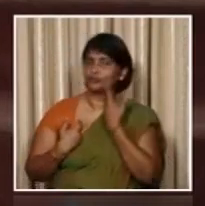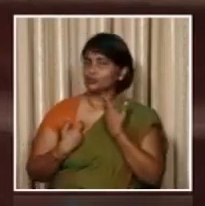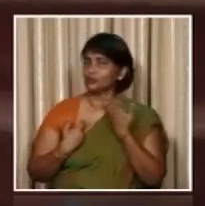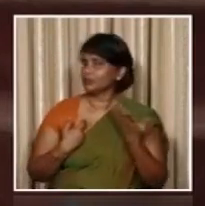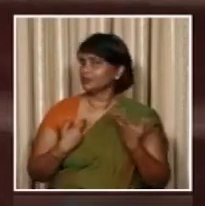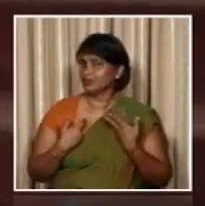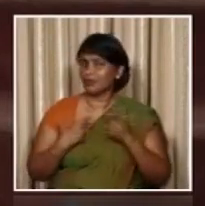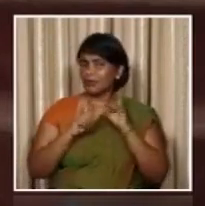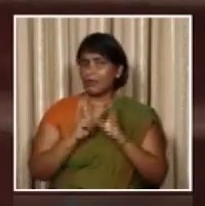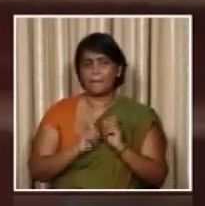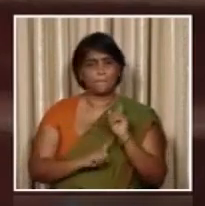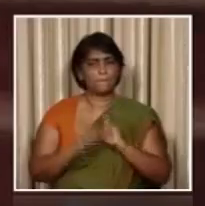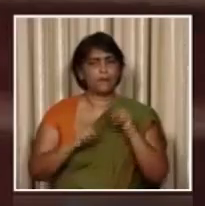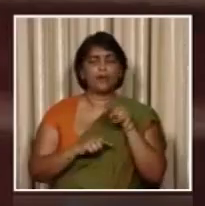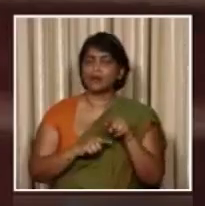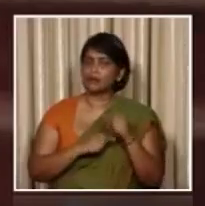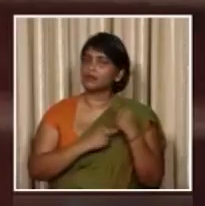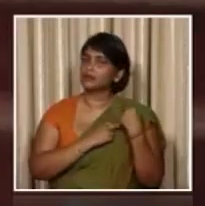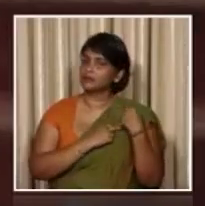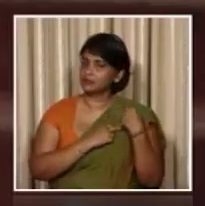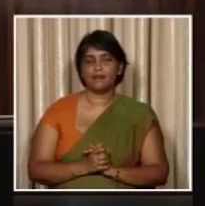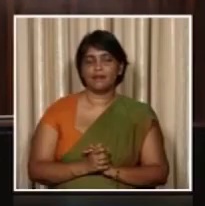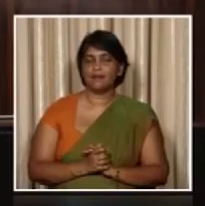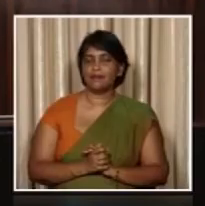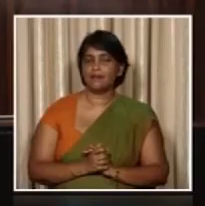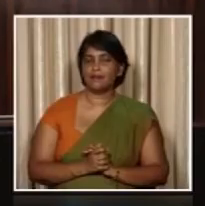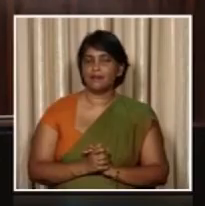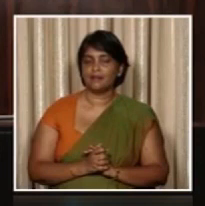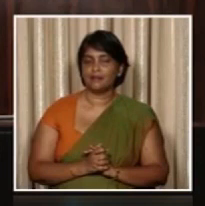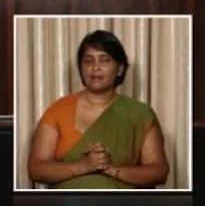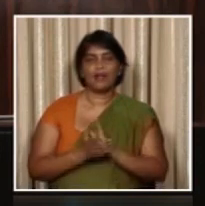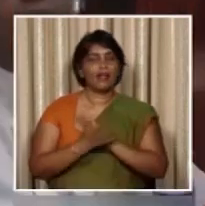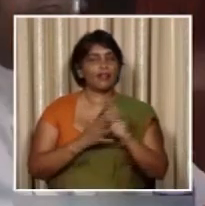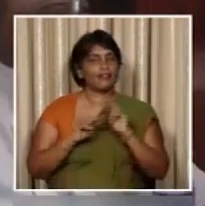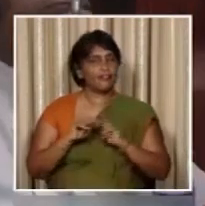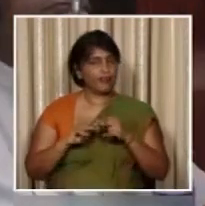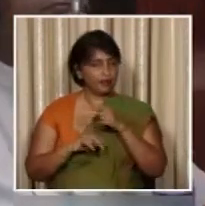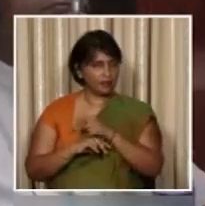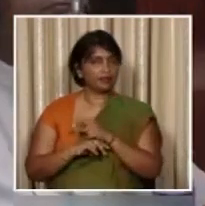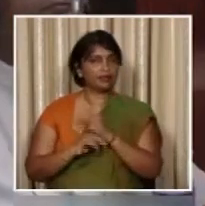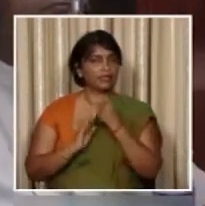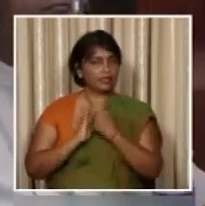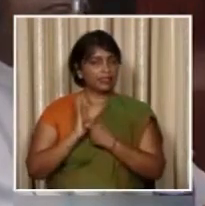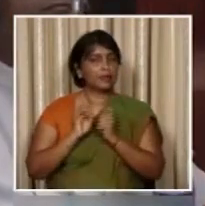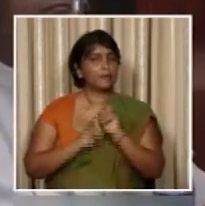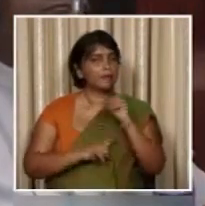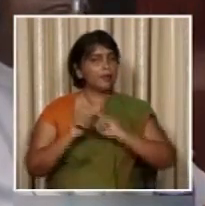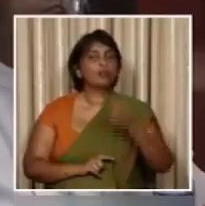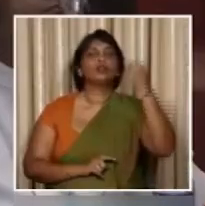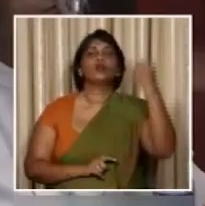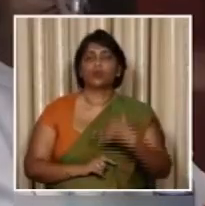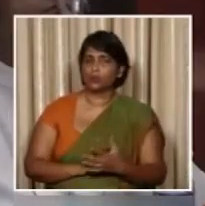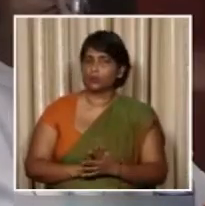මොකද මේ පාර්ලිමේන්තුව වක් කියන්නේ මේ සියලු වෙච්ච දෙයට. හරේන් ෆ්‍රාන්ඩු මැතිතුමා කියන රෙගුලාසි පාර්ලිමේන්තුවේ අනුගත ගරේ